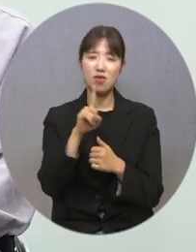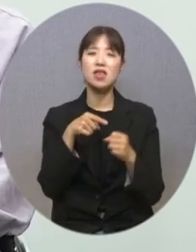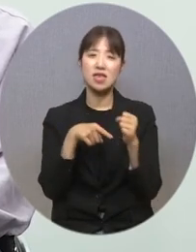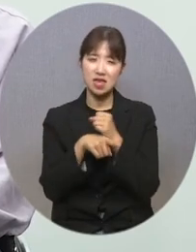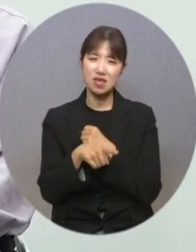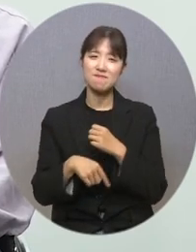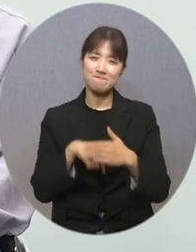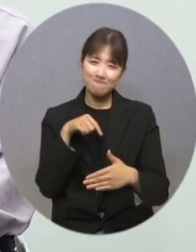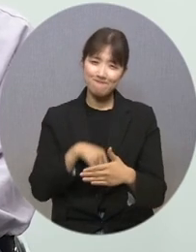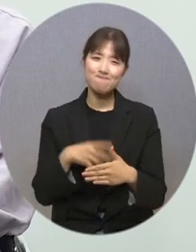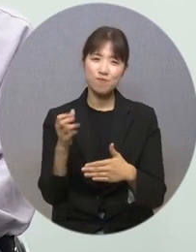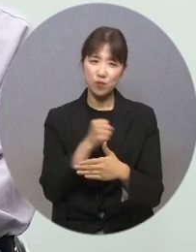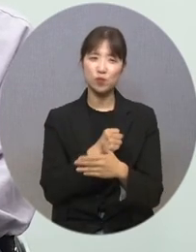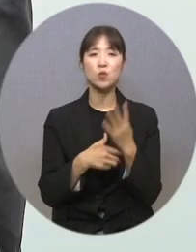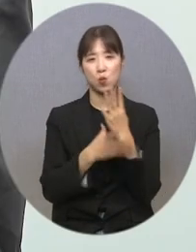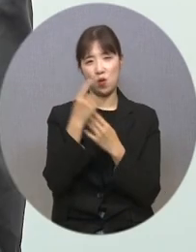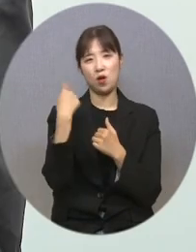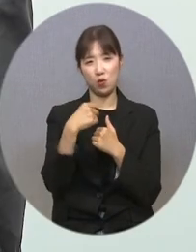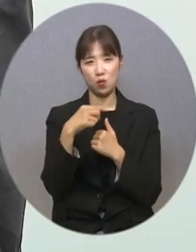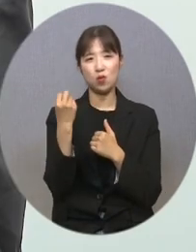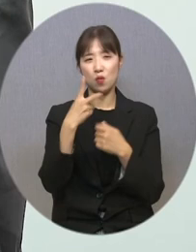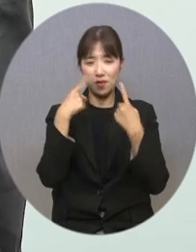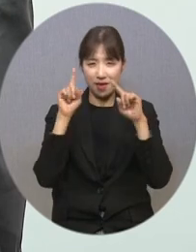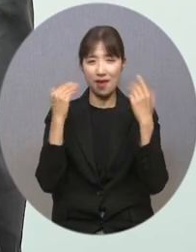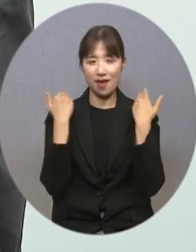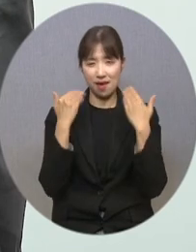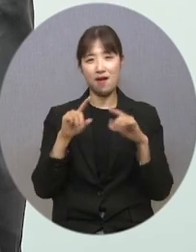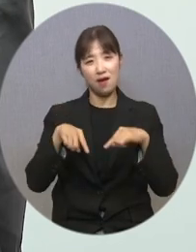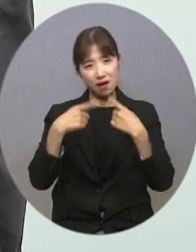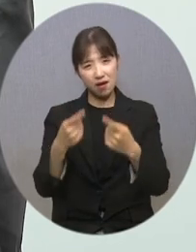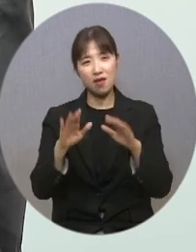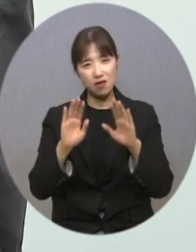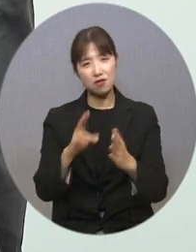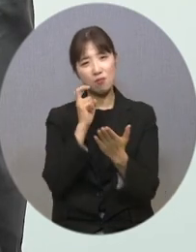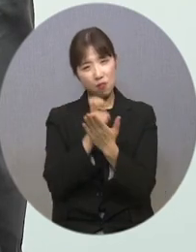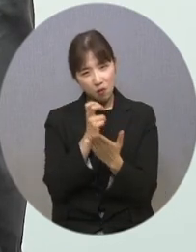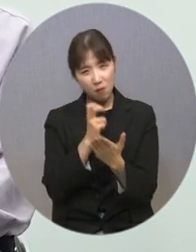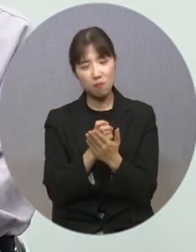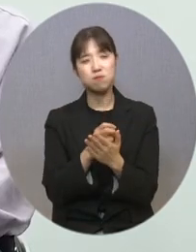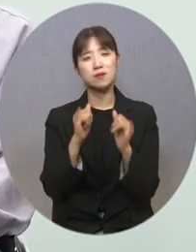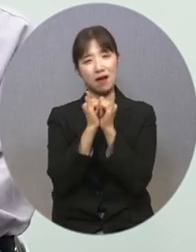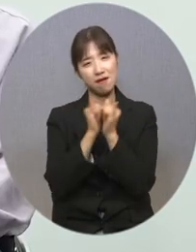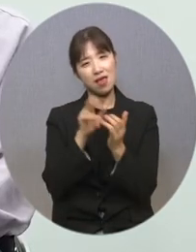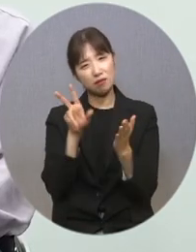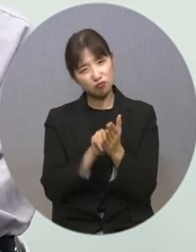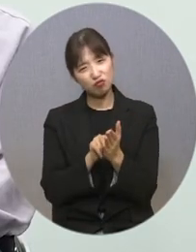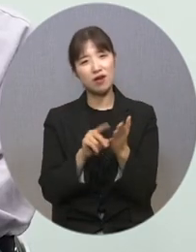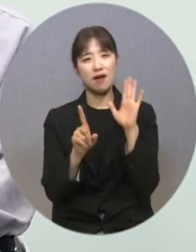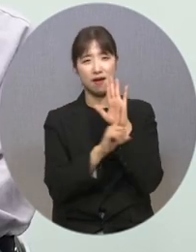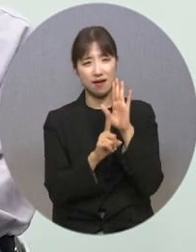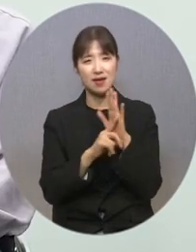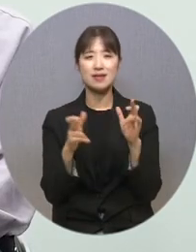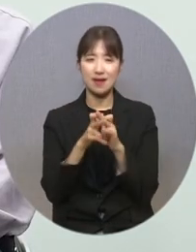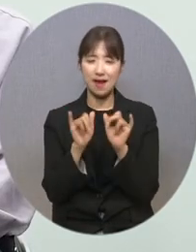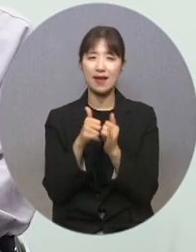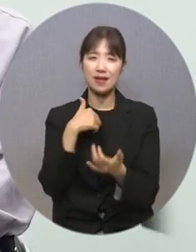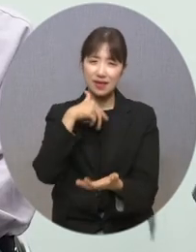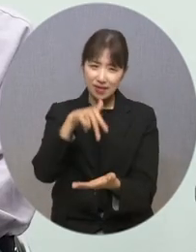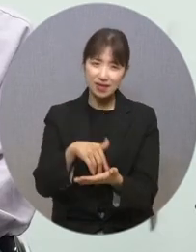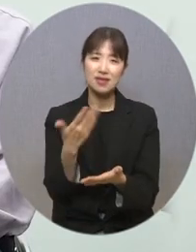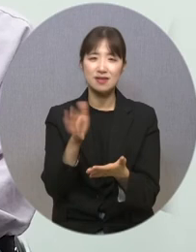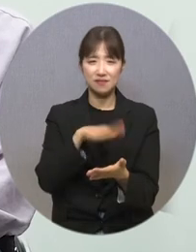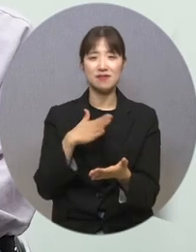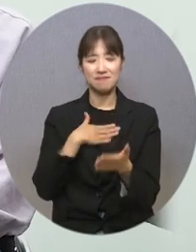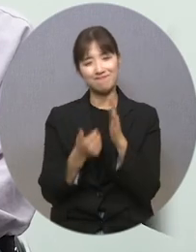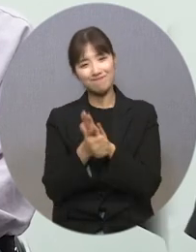중학교 받았고 대학에 와서 현재의 법과 제도로 어떠한 사회문제를 알려서 장애 이 이지만 이렇게 내가